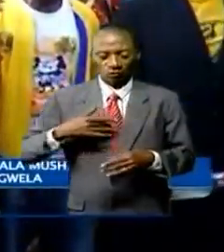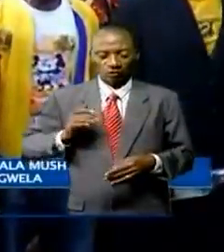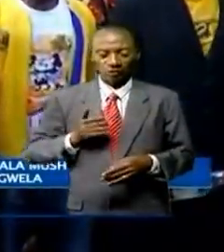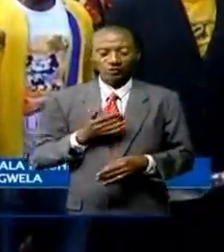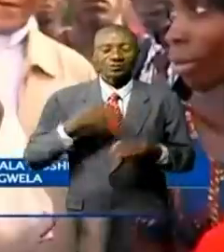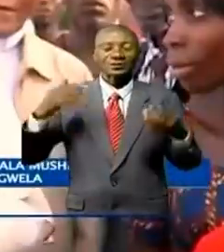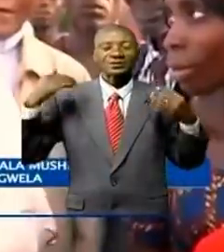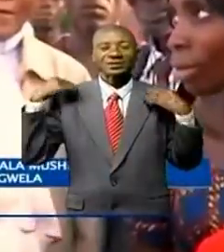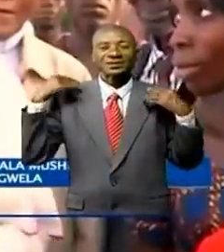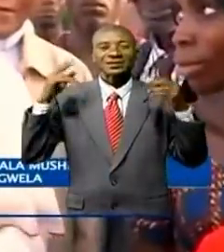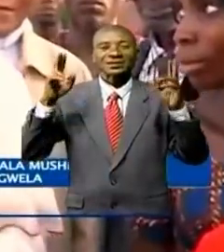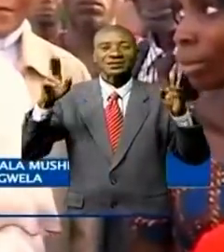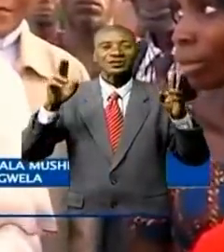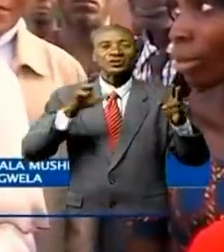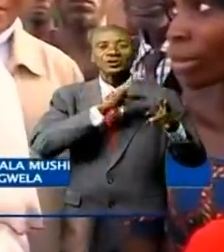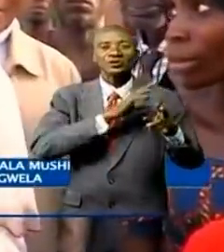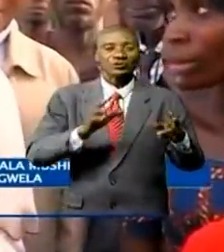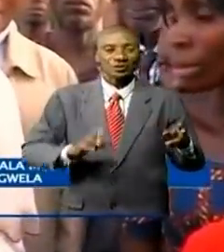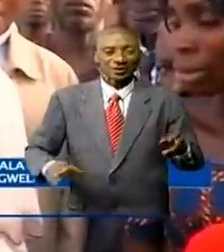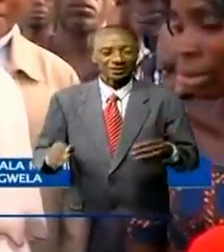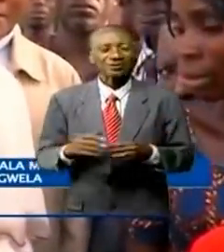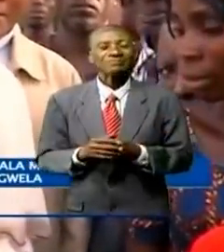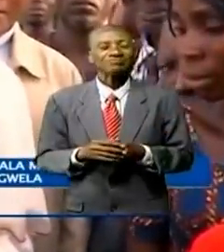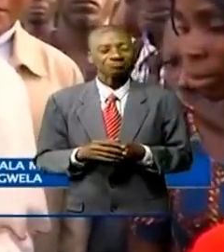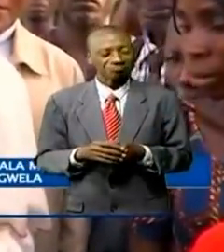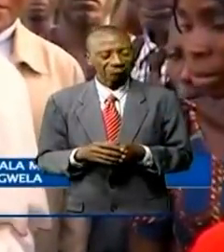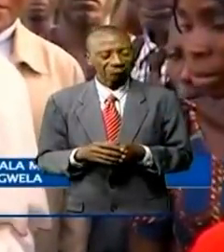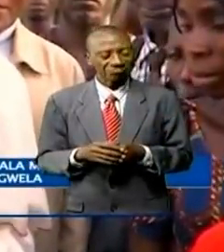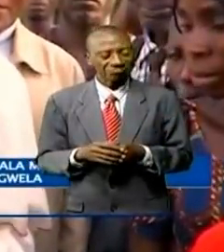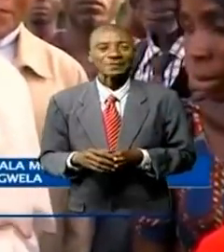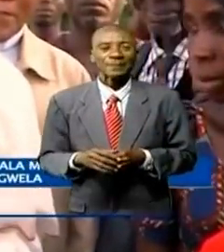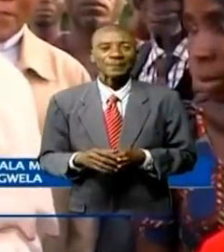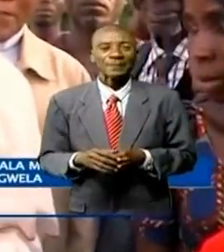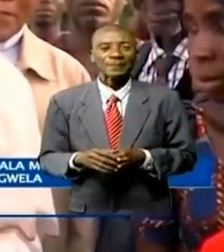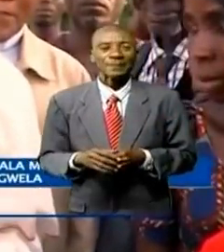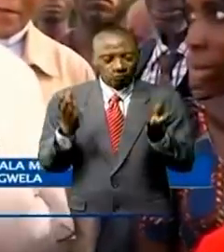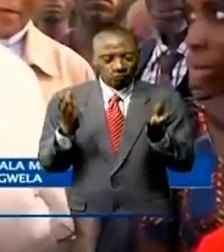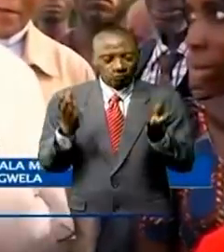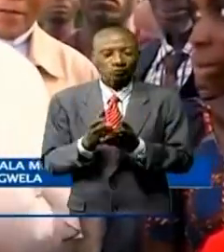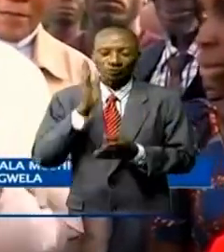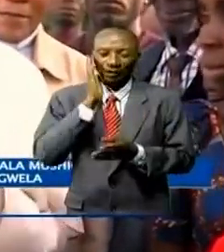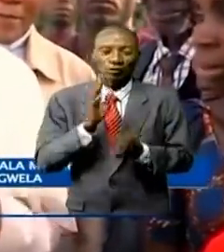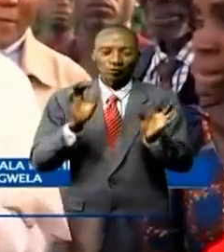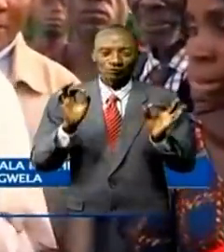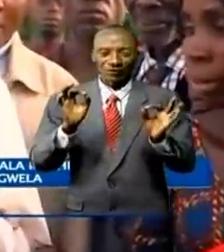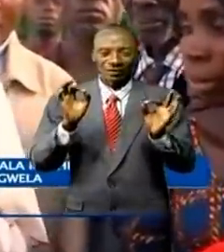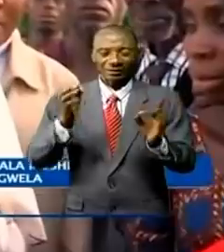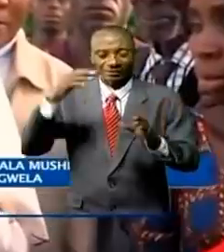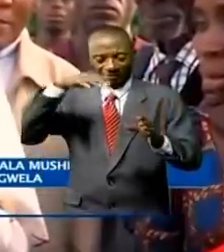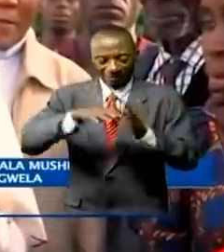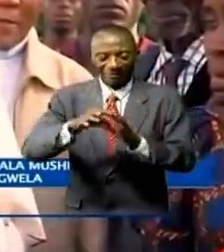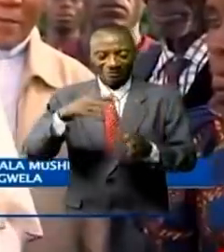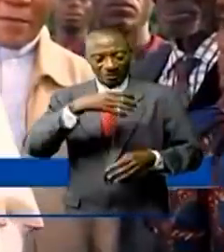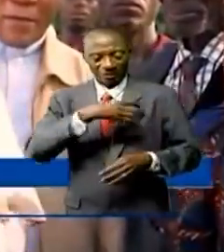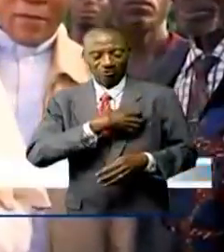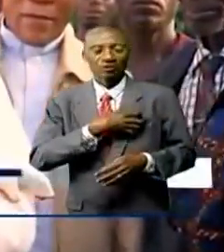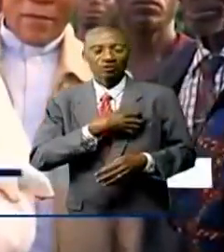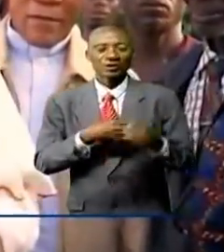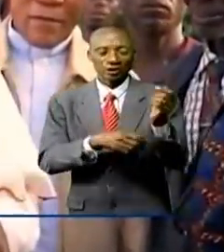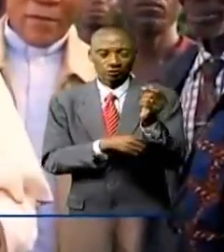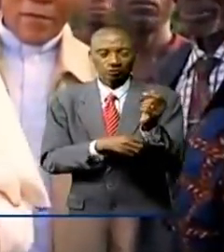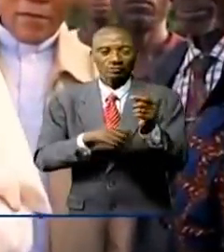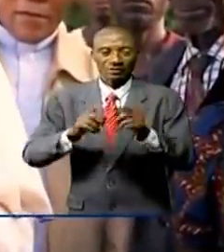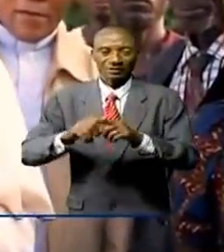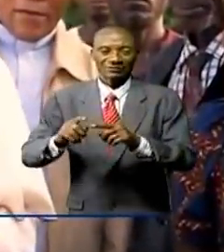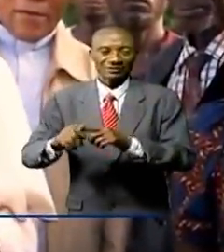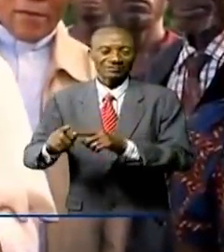ce Jésus-Christ qui entre dans les cœurs des hommes, qui les mobilise, qui les entraîne même au loin que nous sommes venus vénérer en ces lieux.